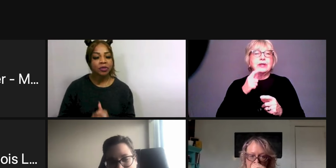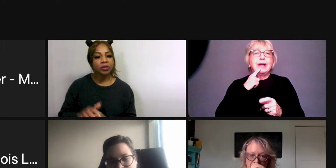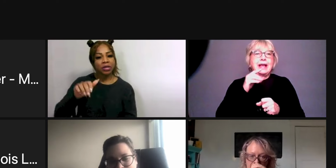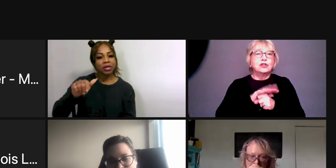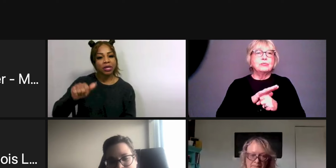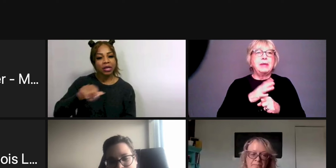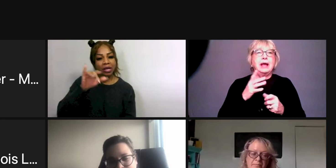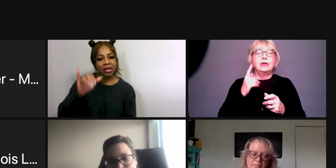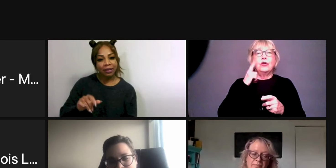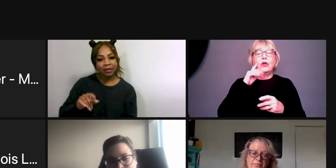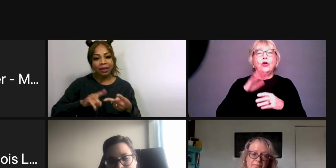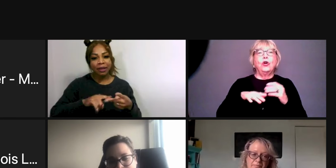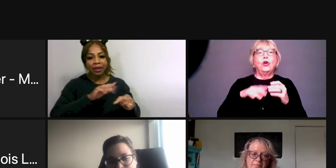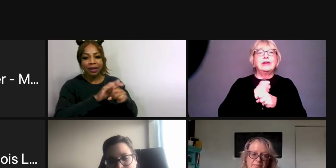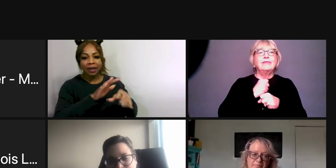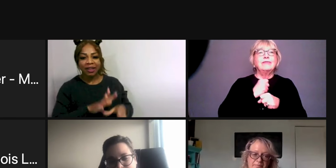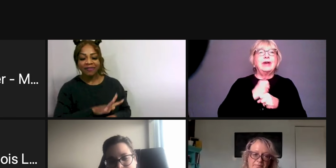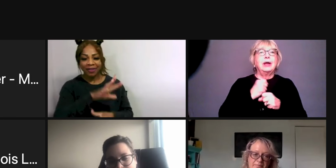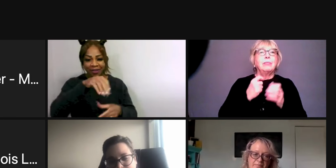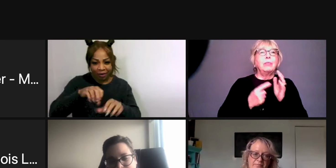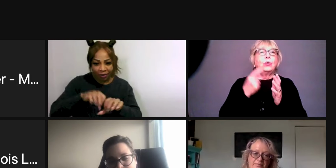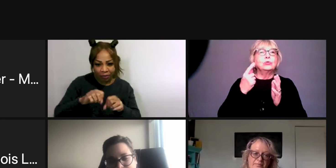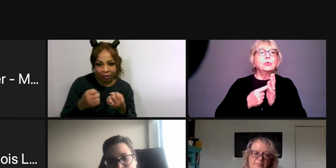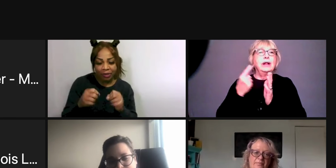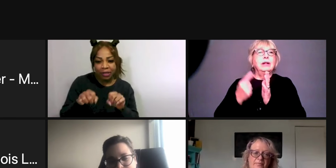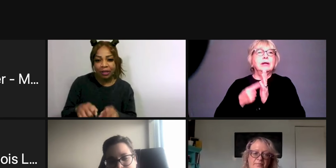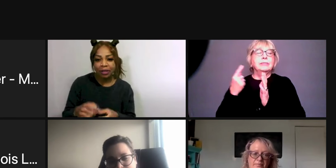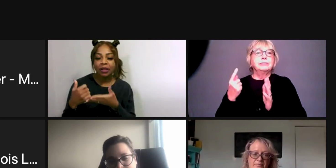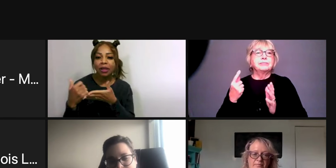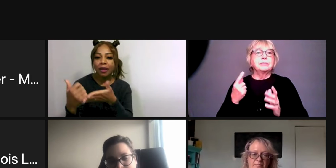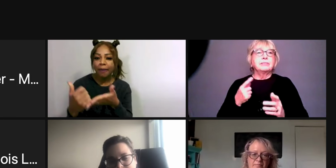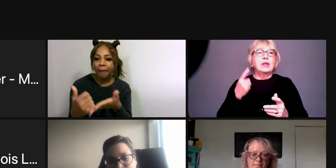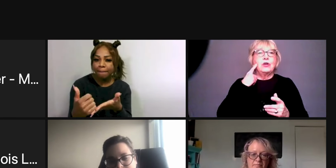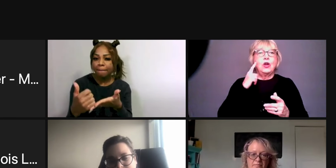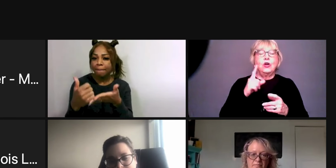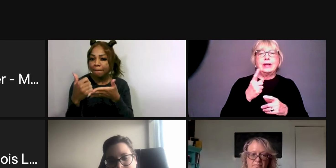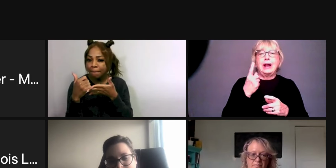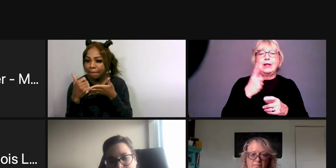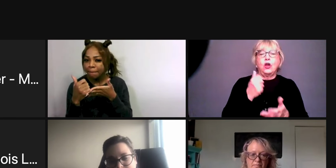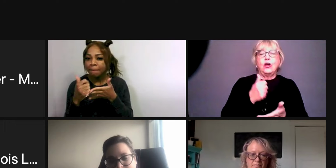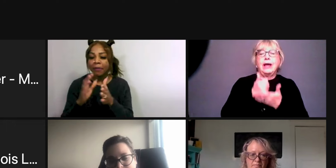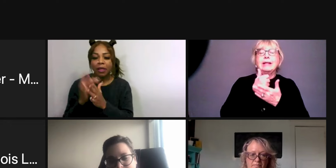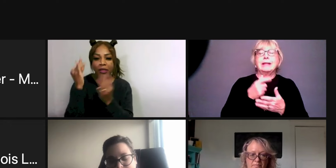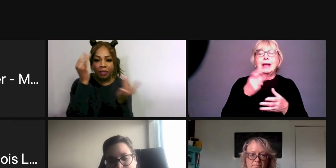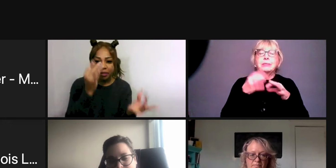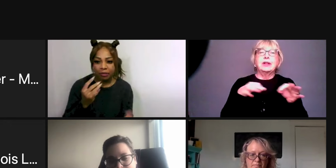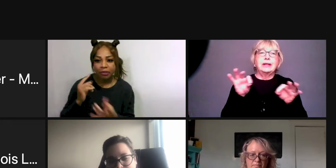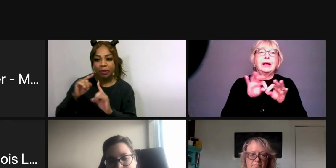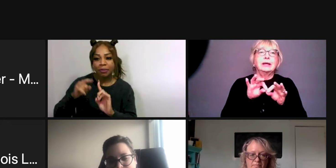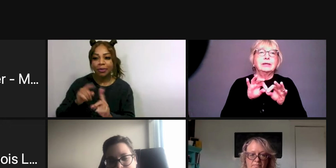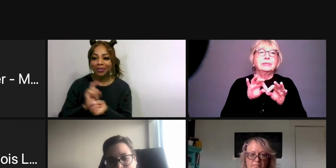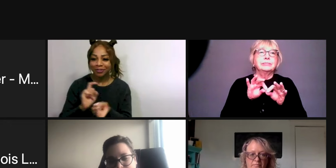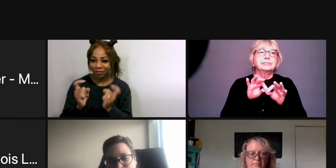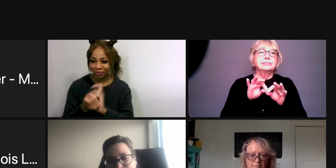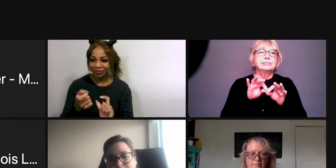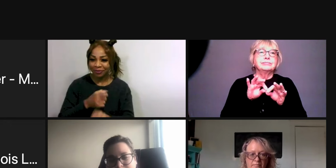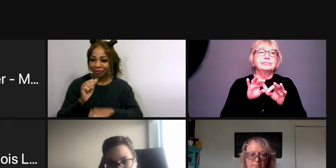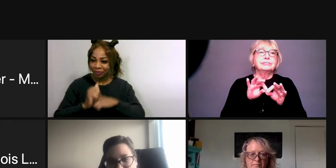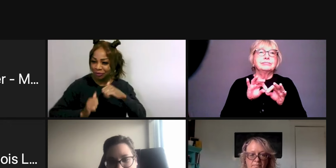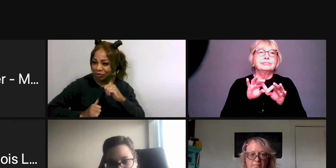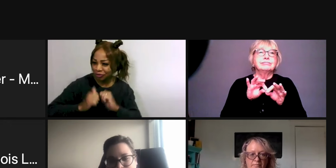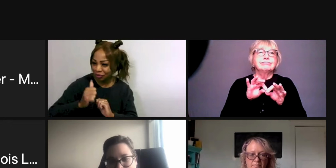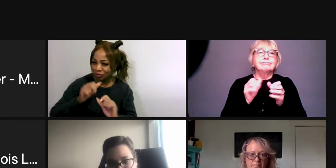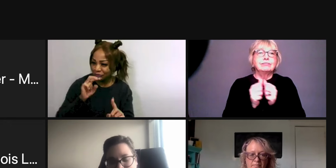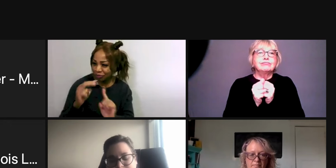bonne conscience donc je dirais que oui un allié c'est très important donc quelqu'un qui